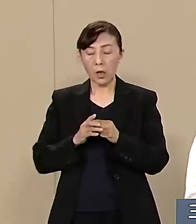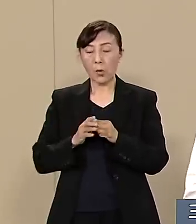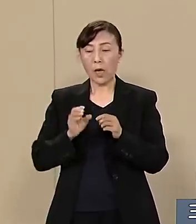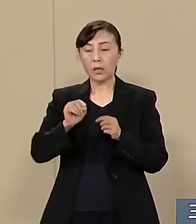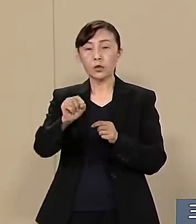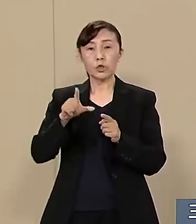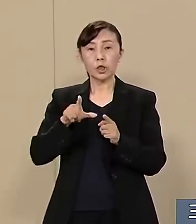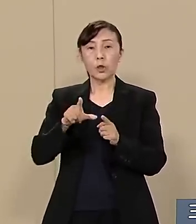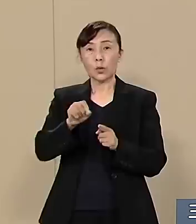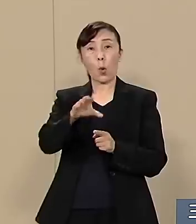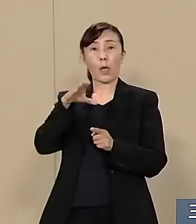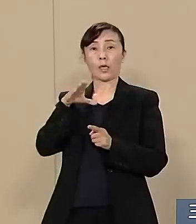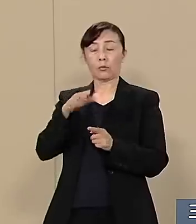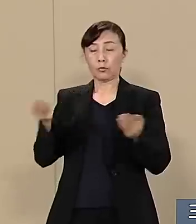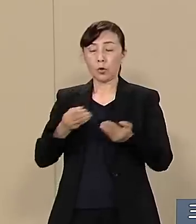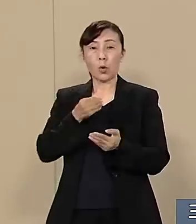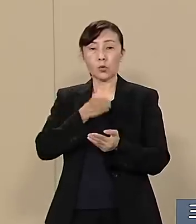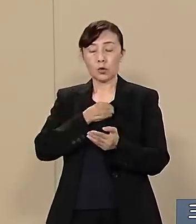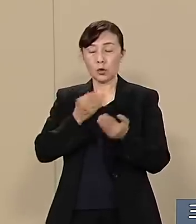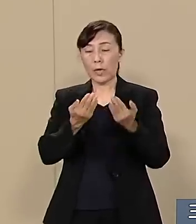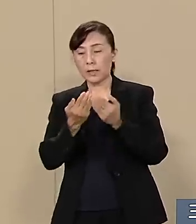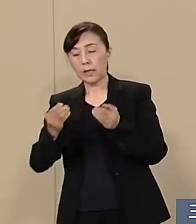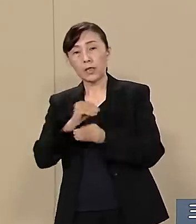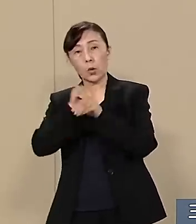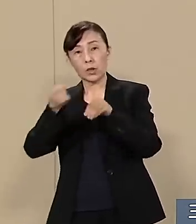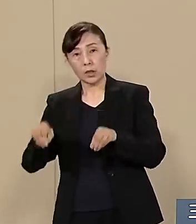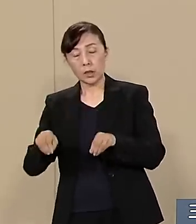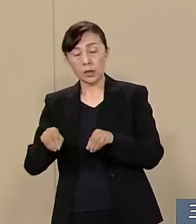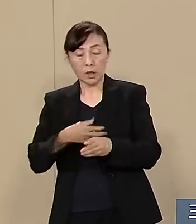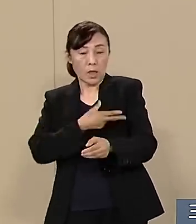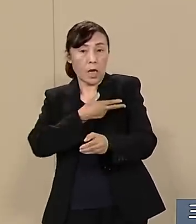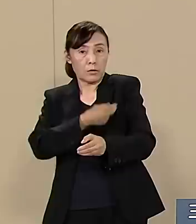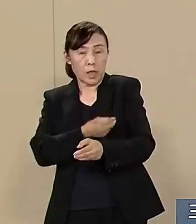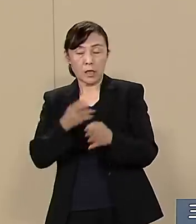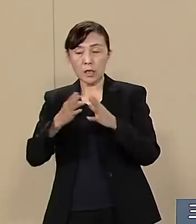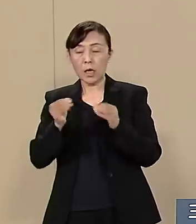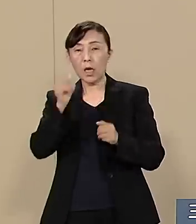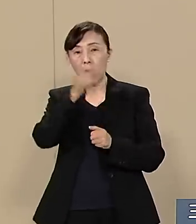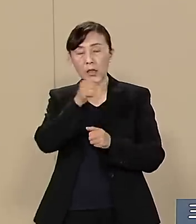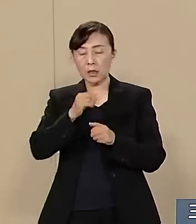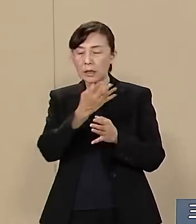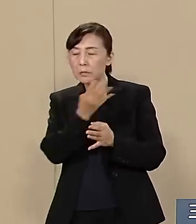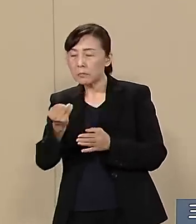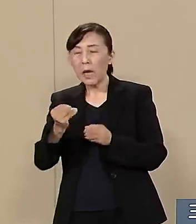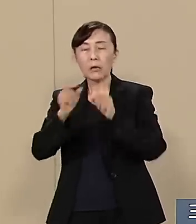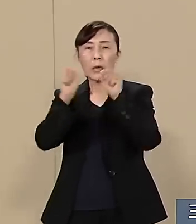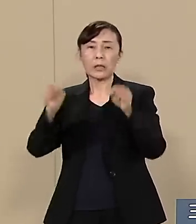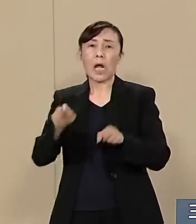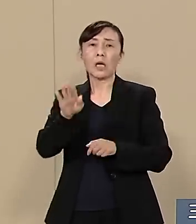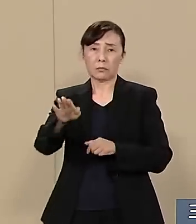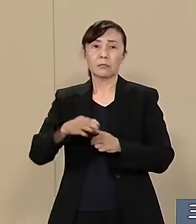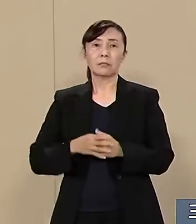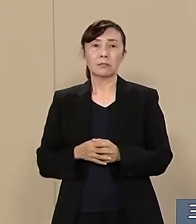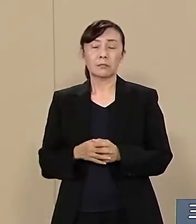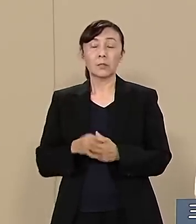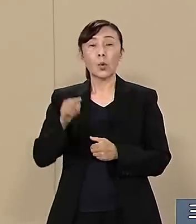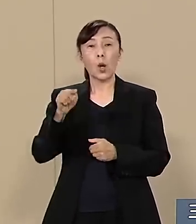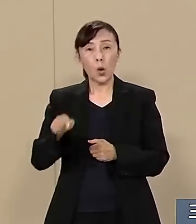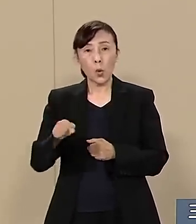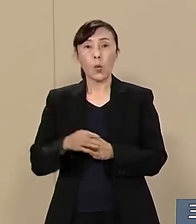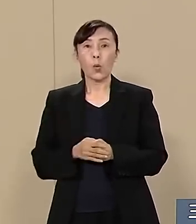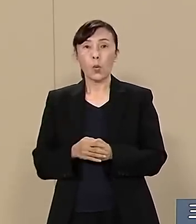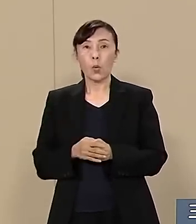ボロ儲け職員はインサイダー取引覚せい剤性犯罪悪い事ばっかりしてるのでもねそれは